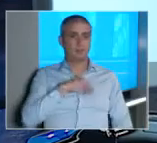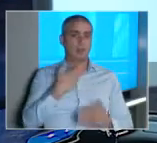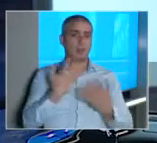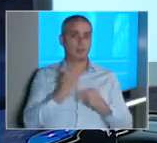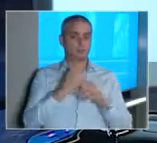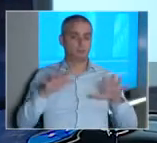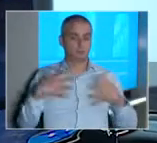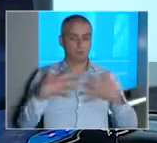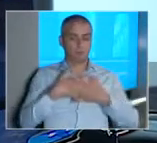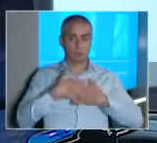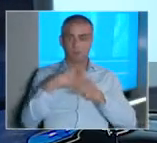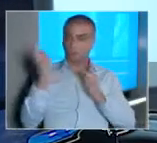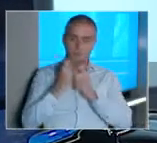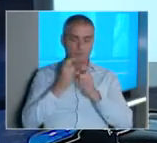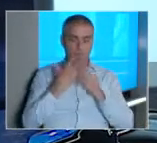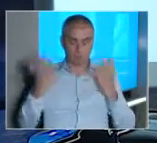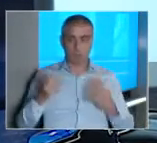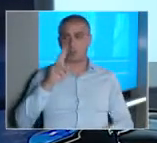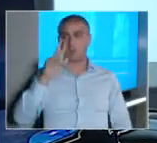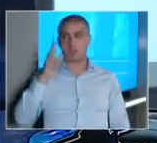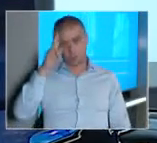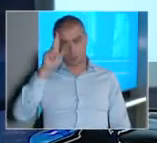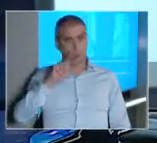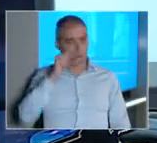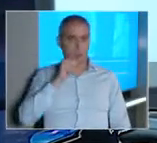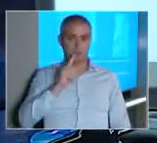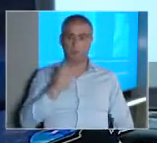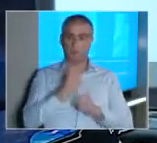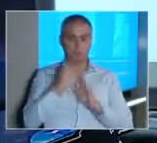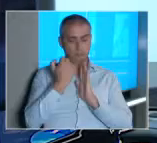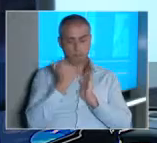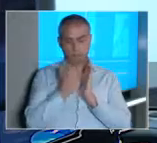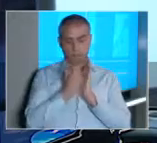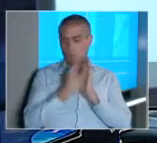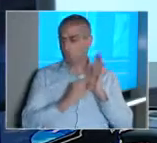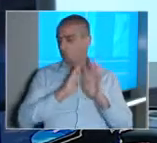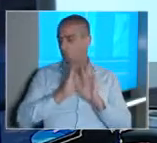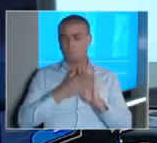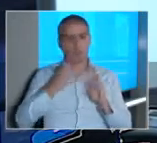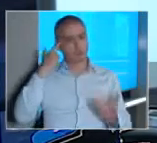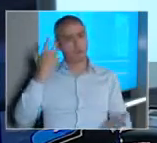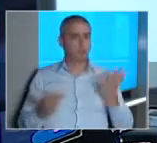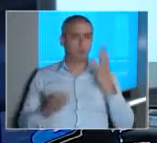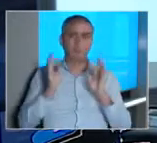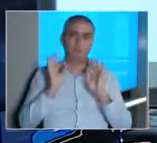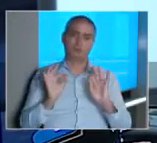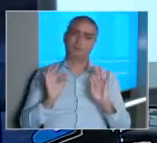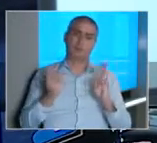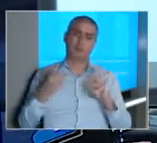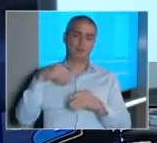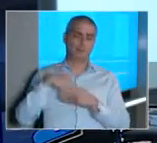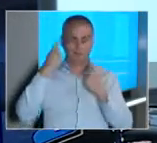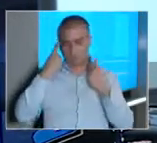אחדות של שתי המפלגות הגדולות, הליכוד וכחול לבן, אי אפשר להעביר את כל החוקים האלה, בלי כל מיני שיקולים של